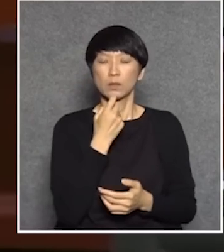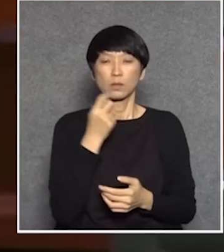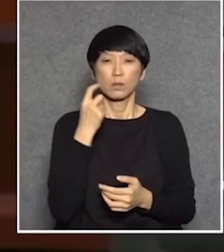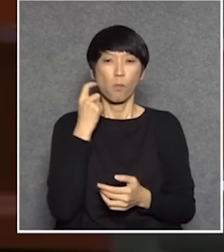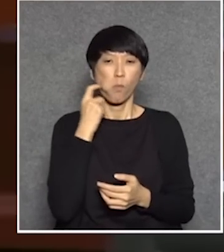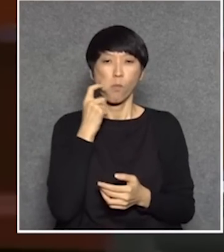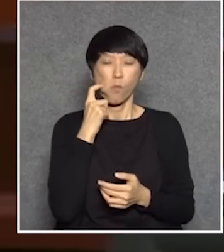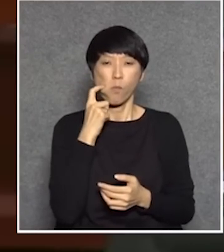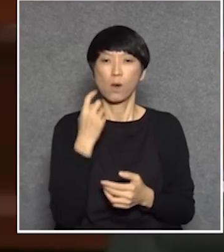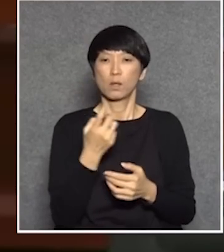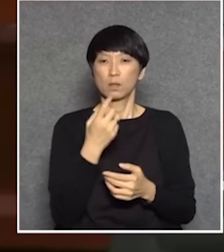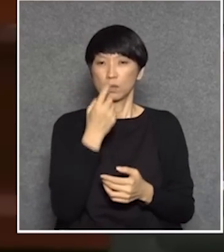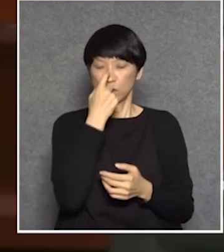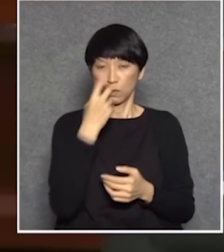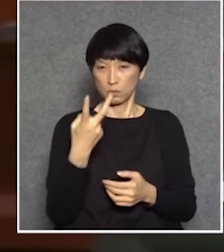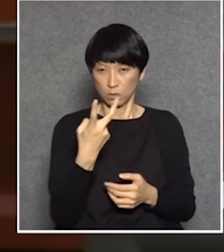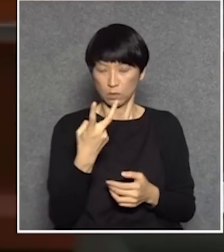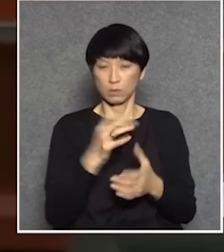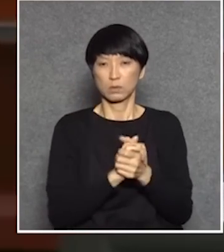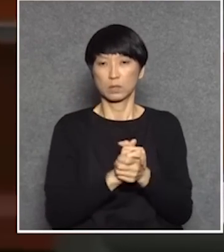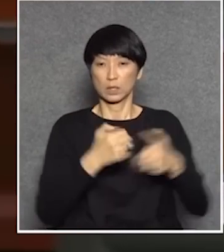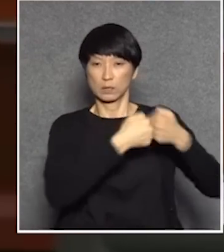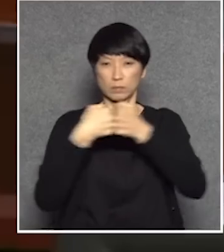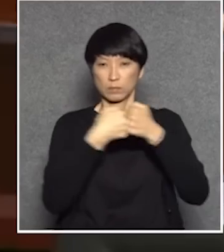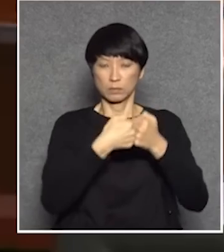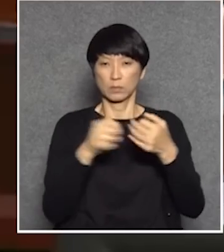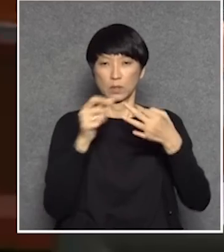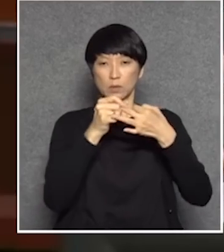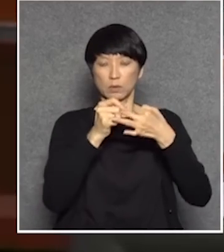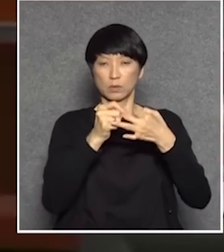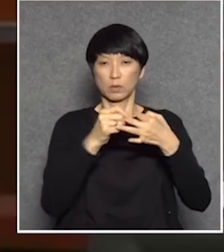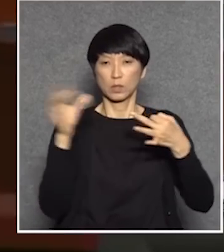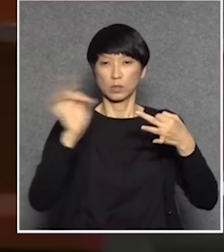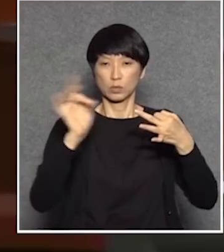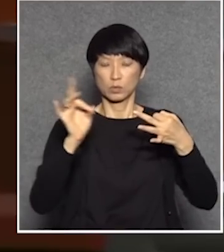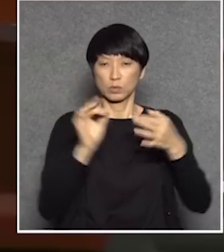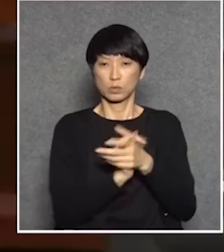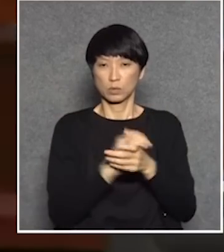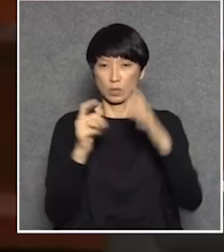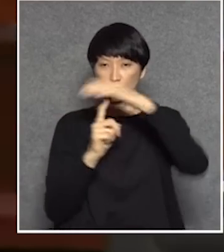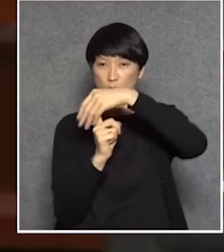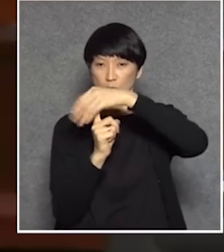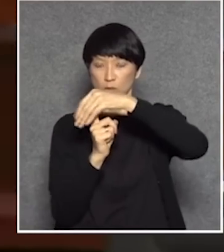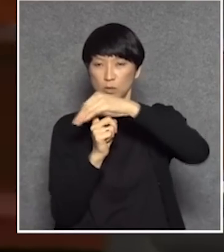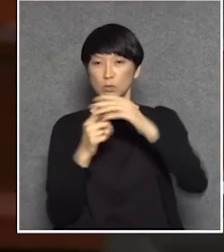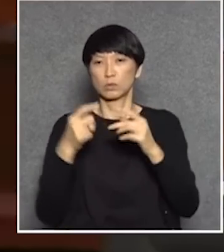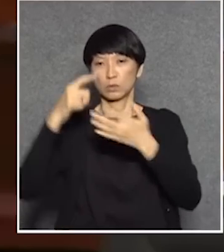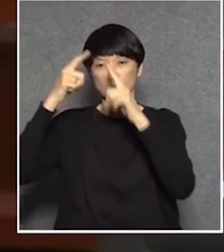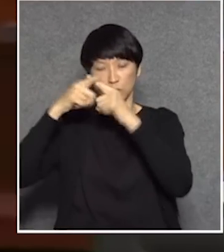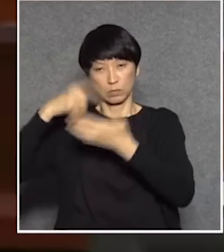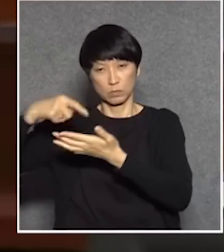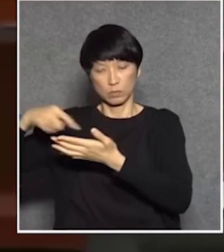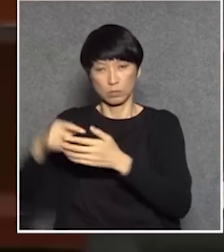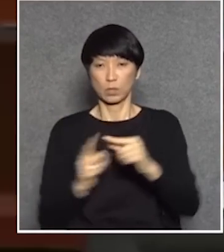振英是叮噹碼頭，是吧？張志剛找這個中庭要來做這個民調，是希望即是說有一個中